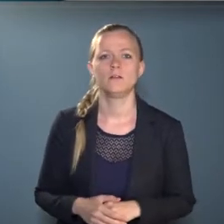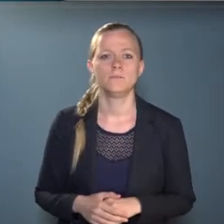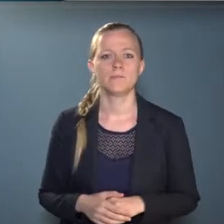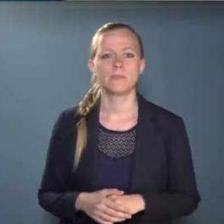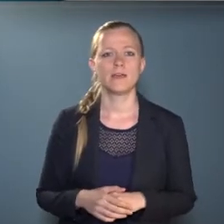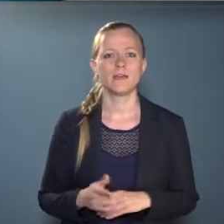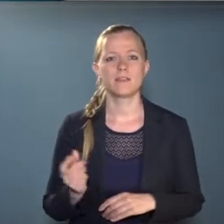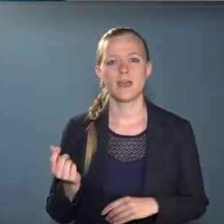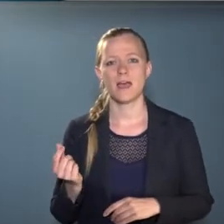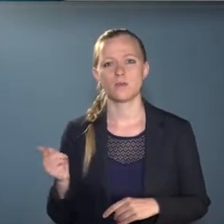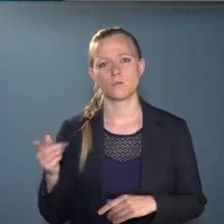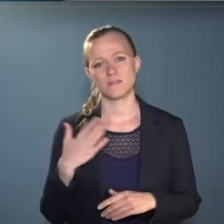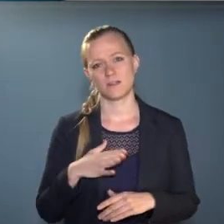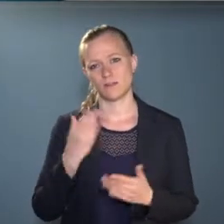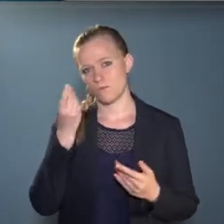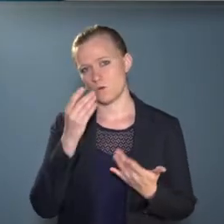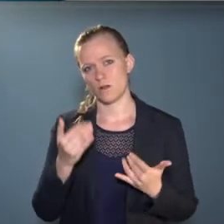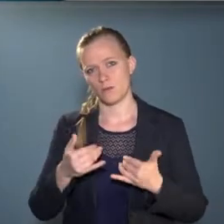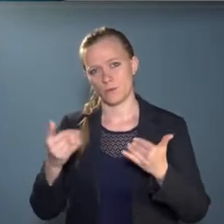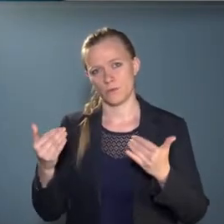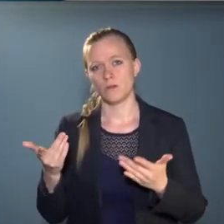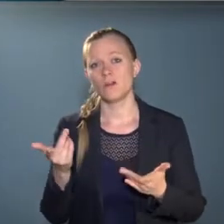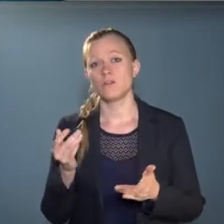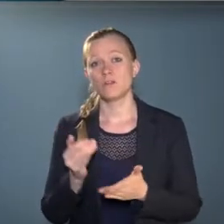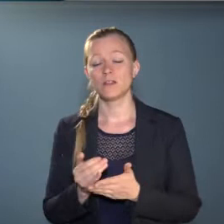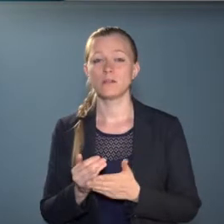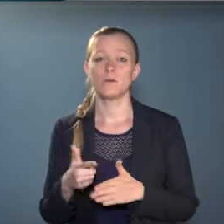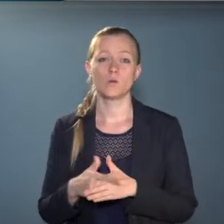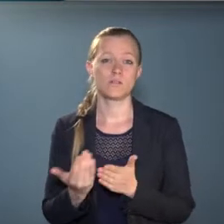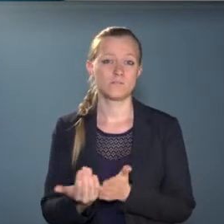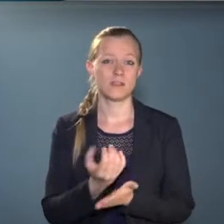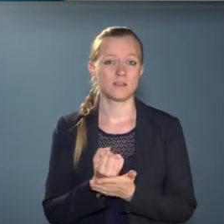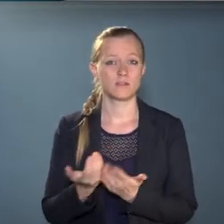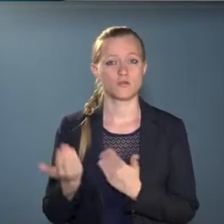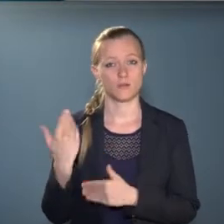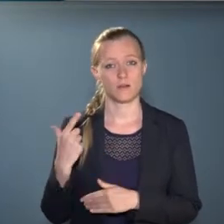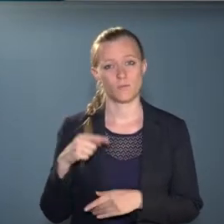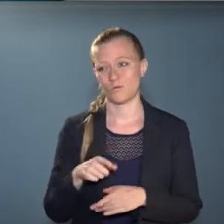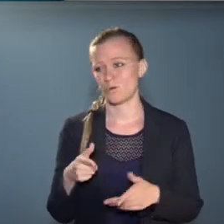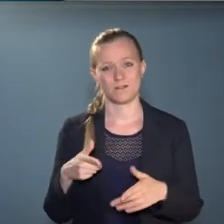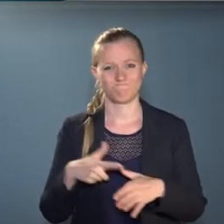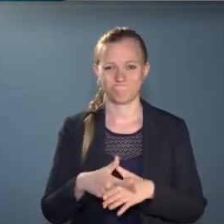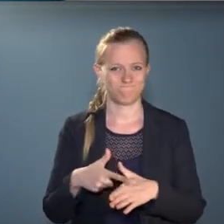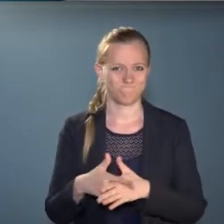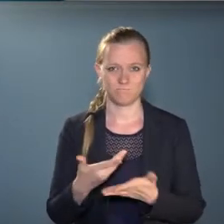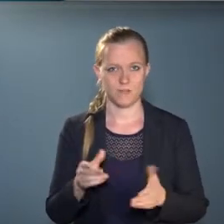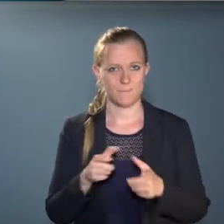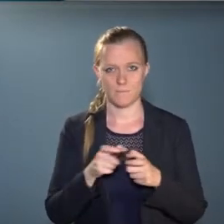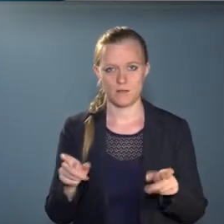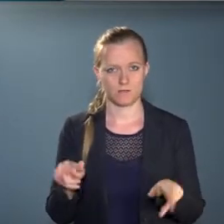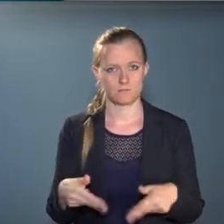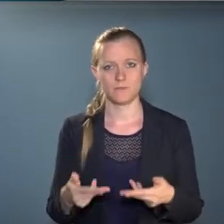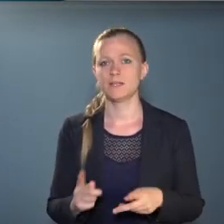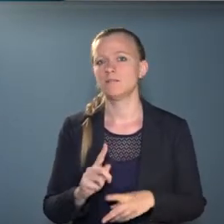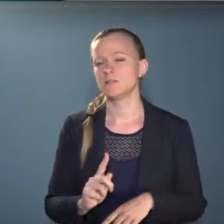az árakat ő növelni szerette volna, és nyilván a közbeszerzés, amiért korábban lefolytattunk, ezt nem tette lehetővé.